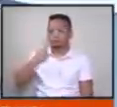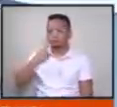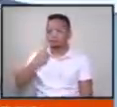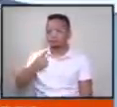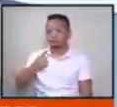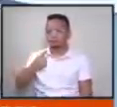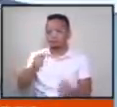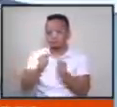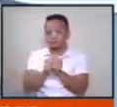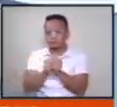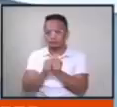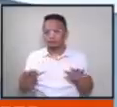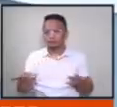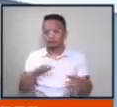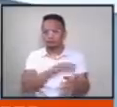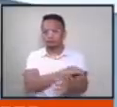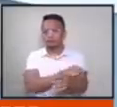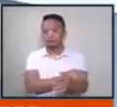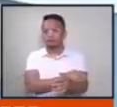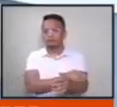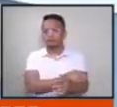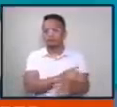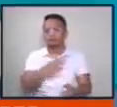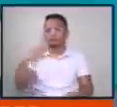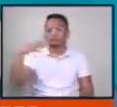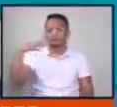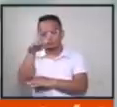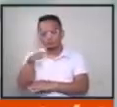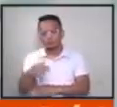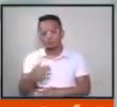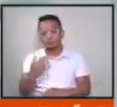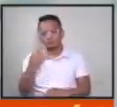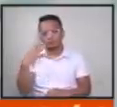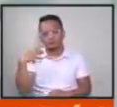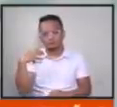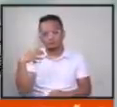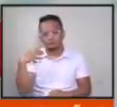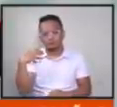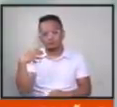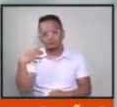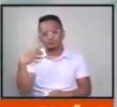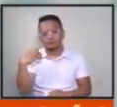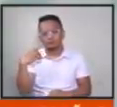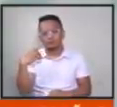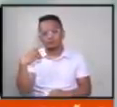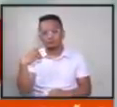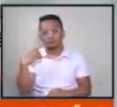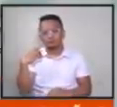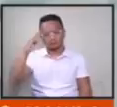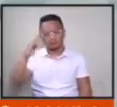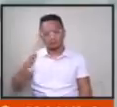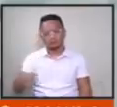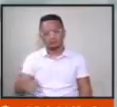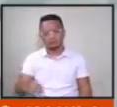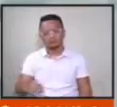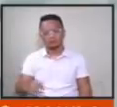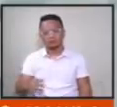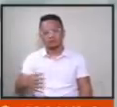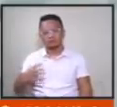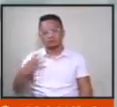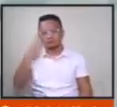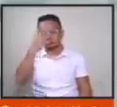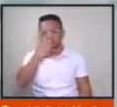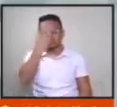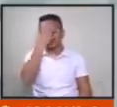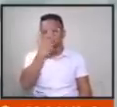pong anak. Kasi binod edad. Chairman Mark Nomel Gayo, andito po si Marlito at si John Mike. Nagwala daw kayo noong